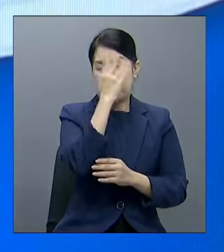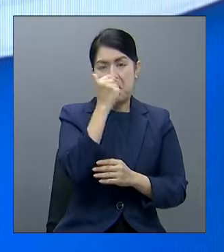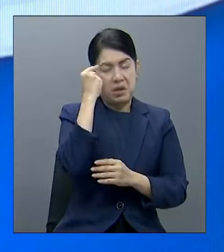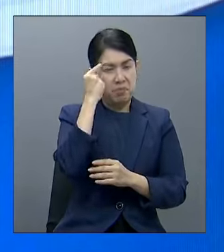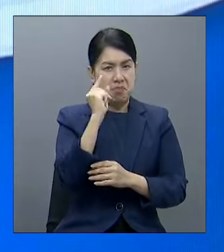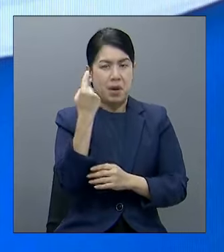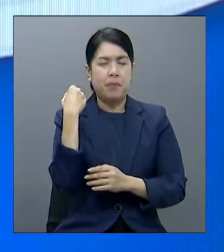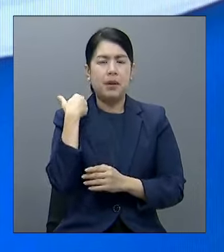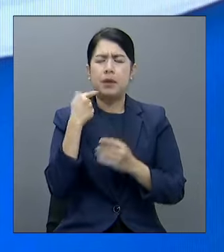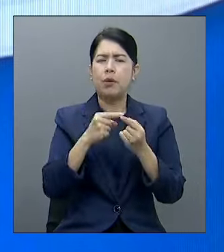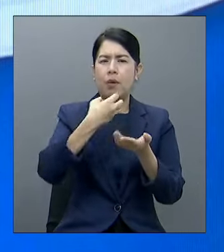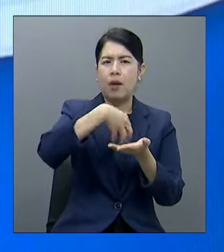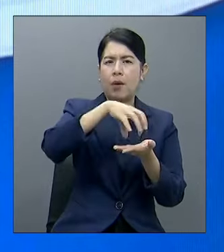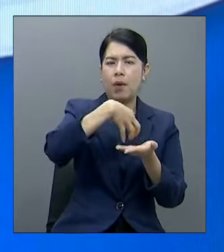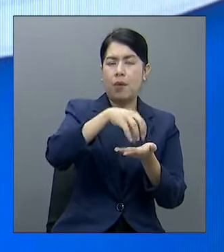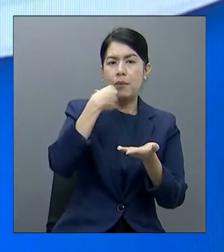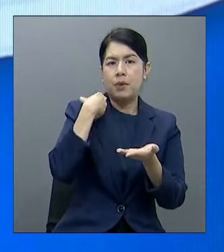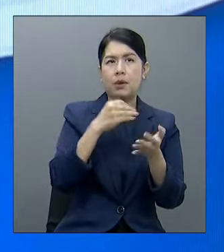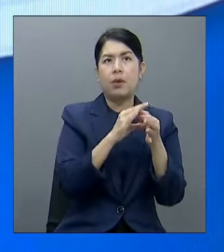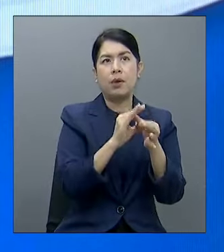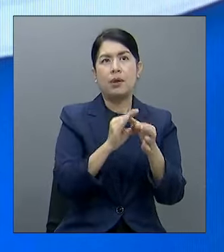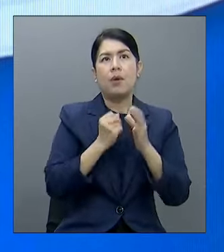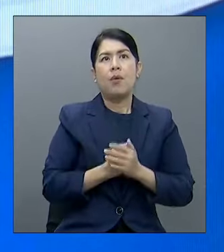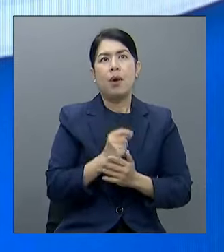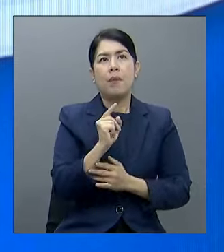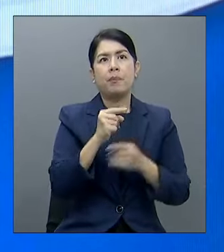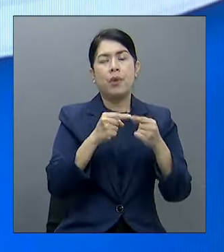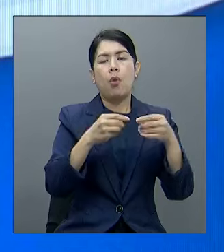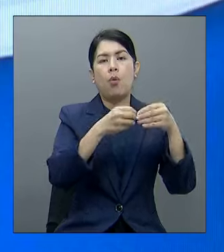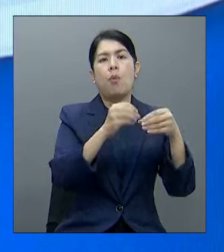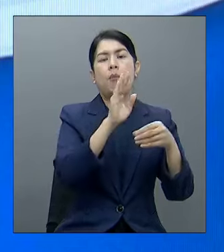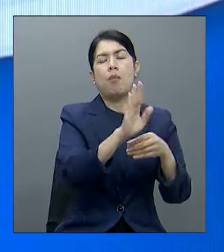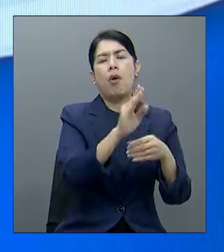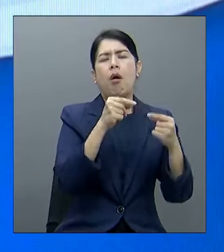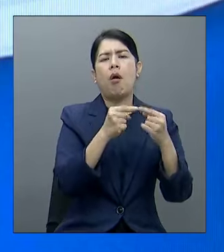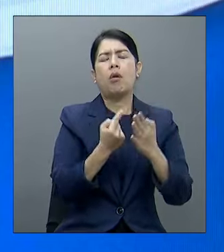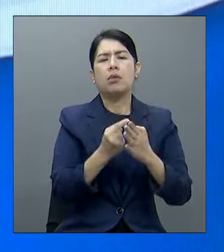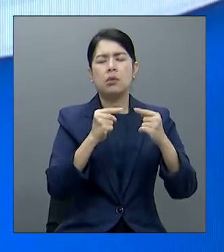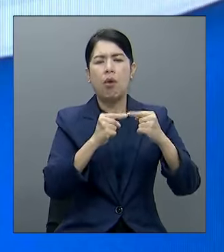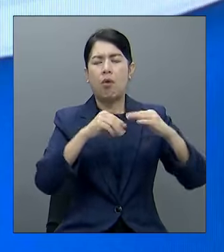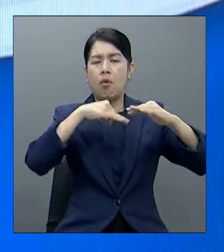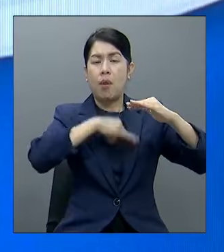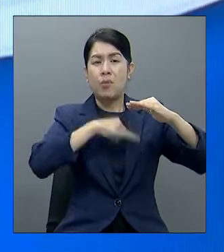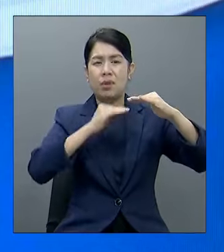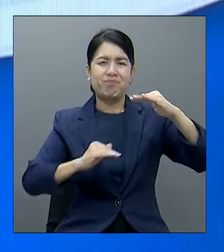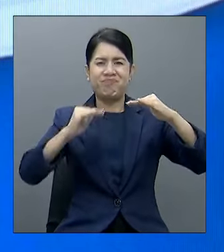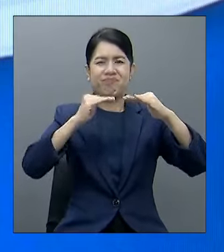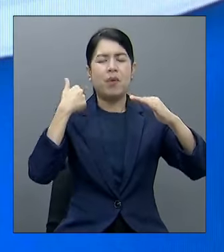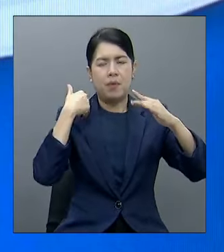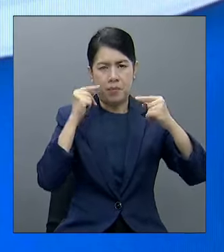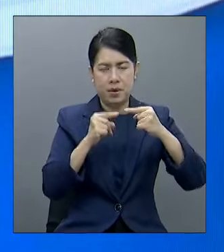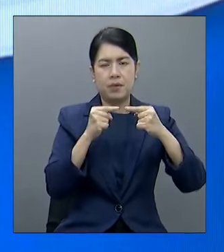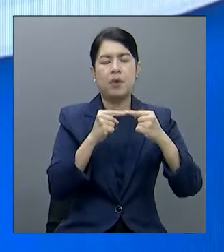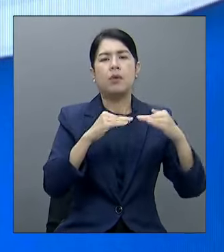าเรื่องราวที่มาที่ไปและเป็นการตอกย้ำว่าความเหลื่อมล้ำทางเพศต้องหมดไปได้แล้วค่ะปีนี้เราจะกลับมาอย่างยิ่งใ